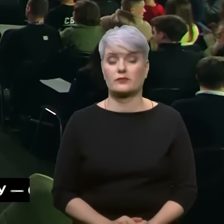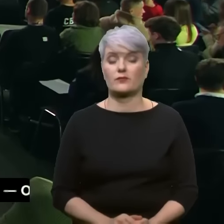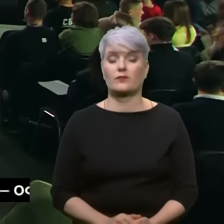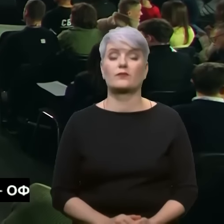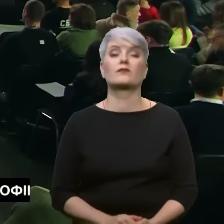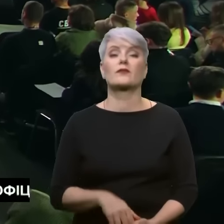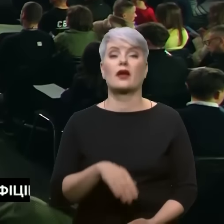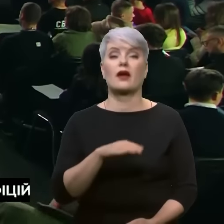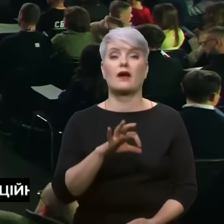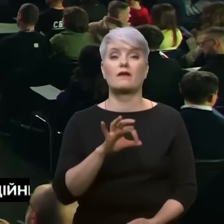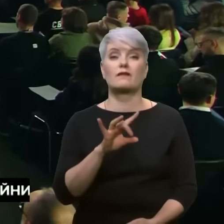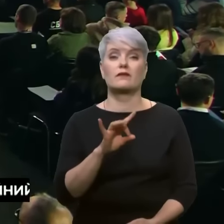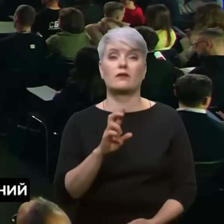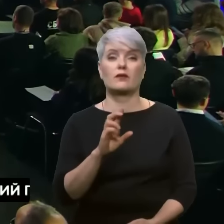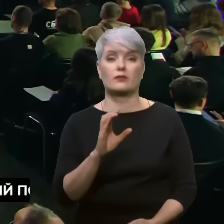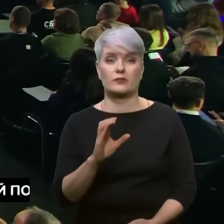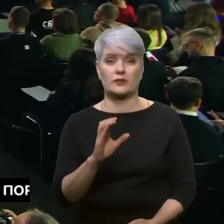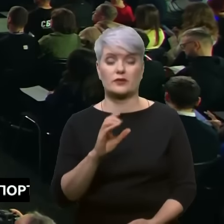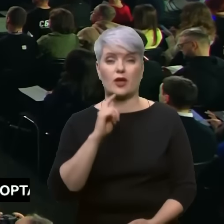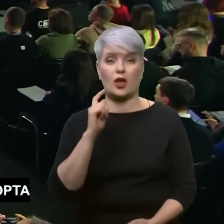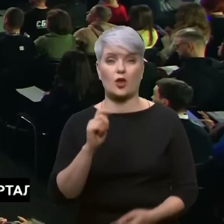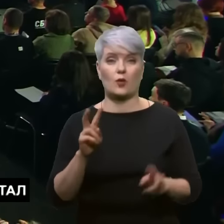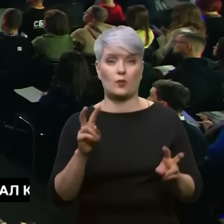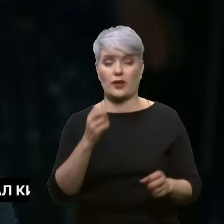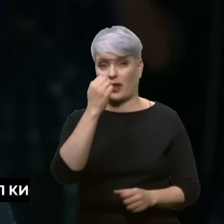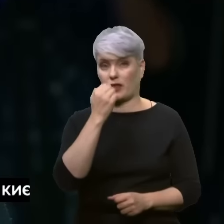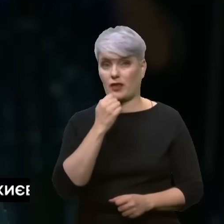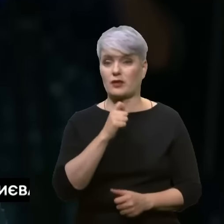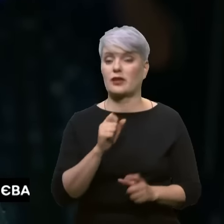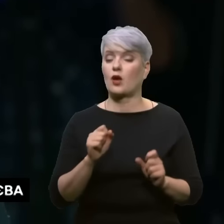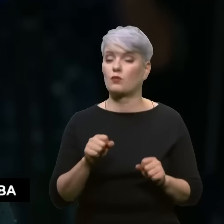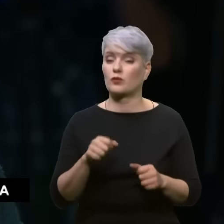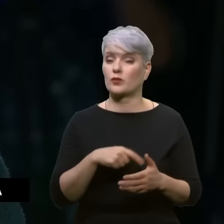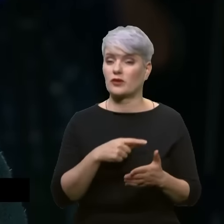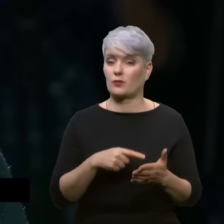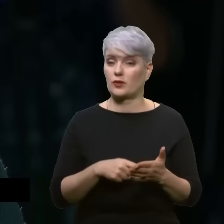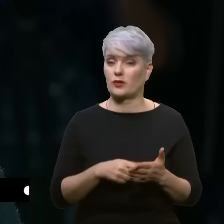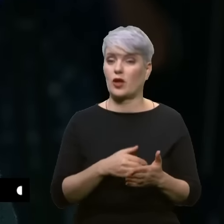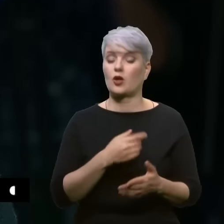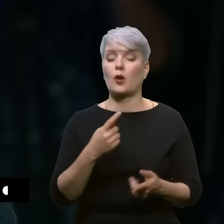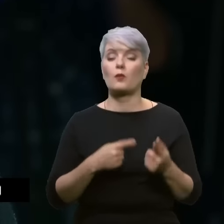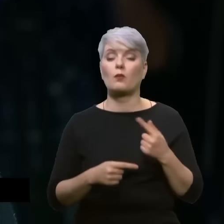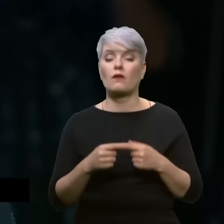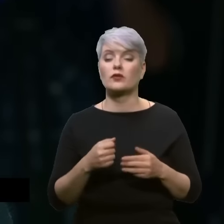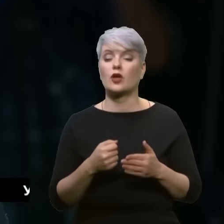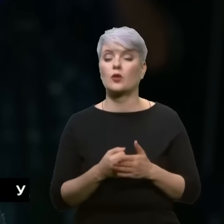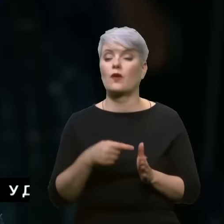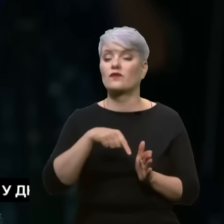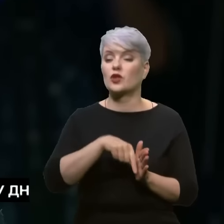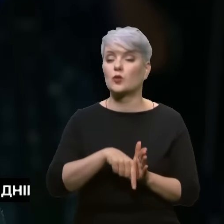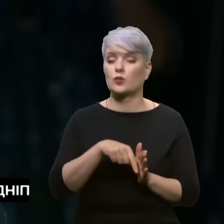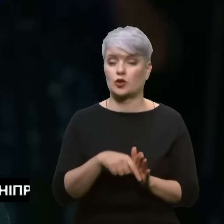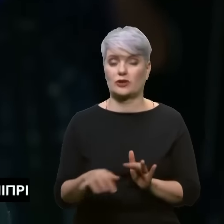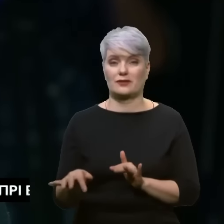Вітаю, Сергій Шевчук, Forbes Ukraine. Дякую за можливість поставити питання. Пане президенте, хотів би повернутися до більш внутрішніх